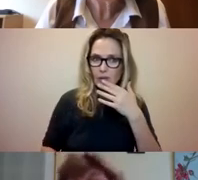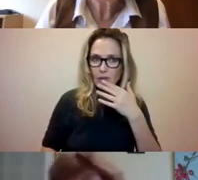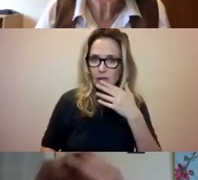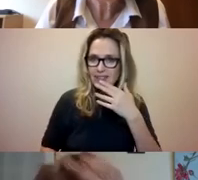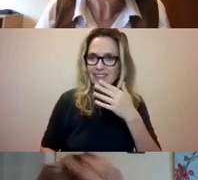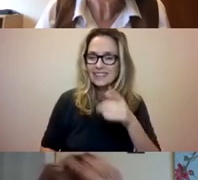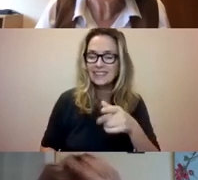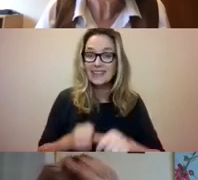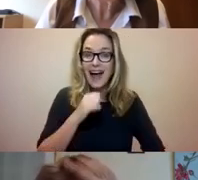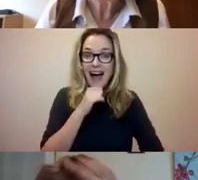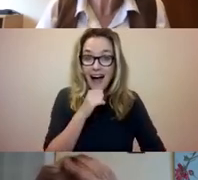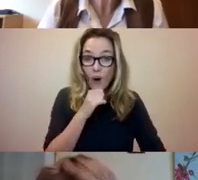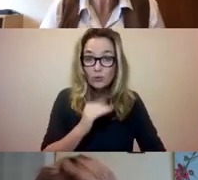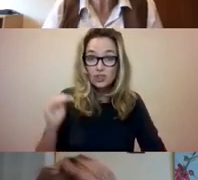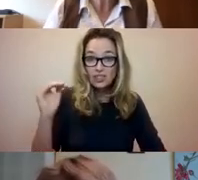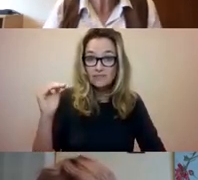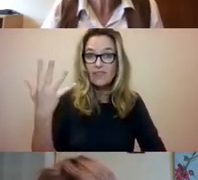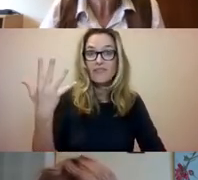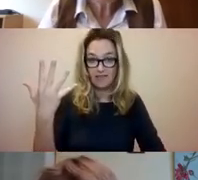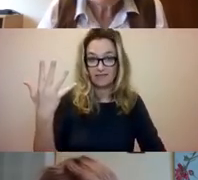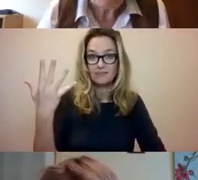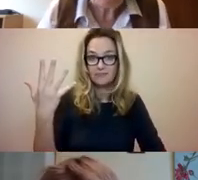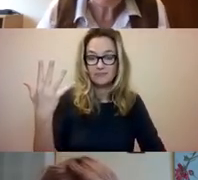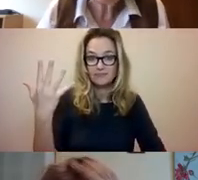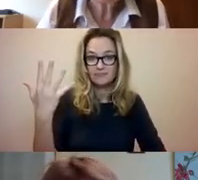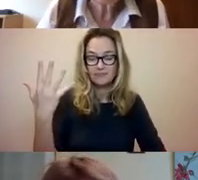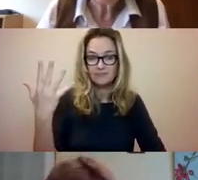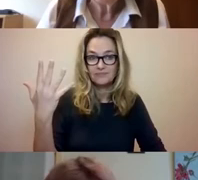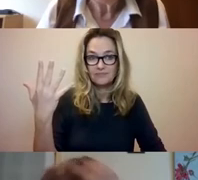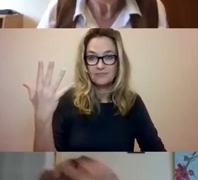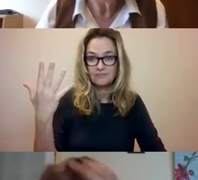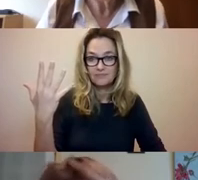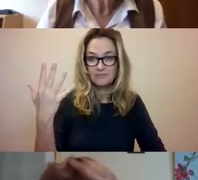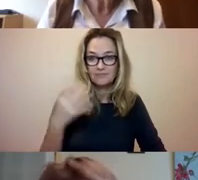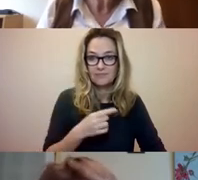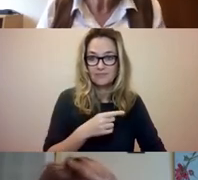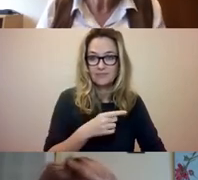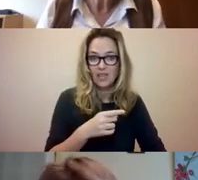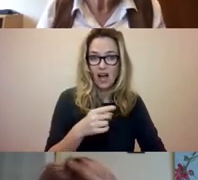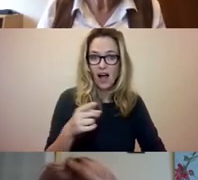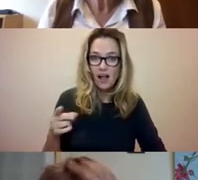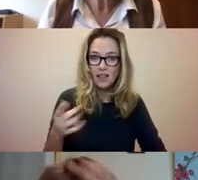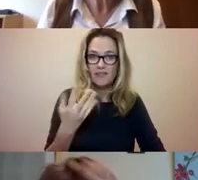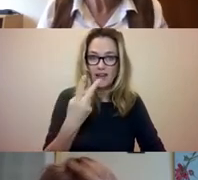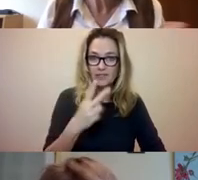De oudste is 5 jaar geworden. En ze zijn alle 25 overleden.